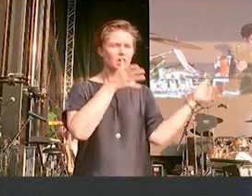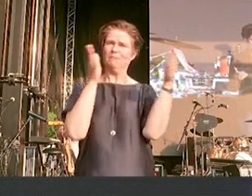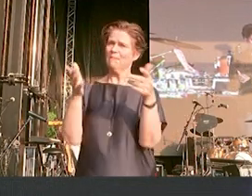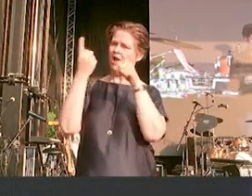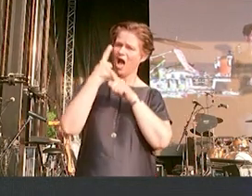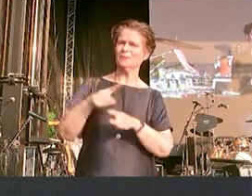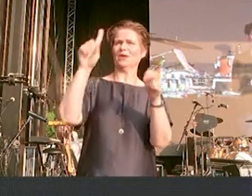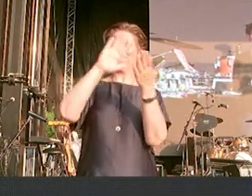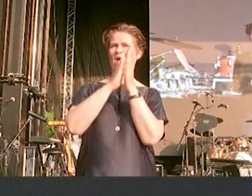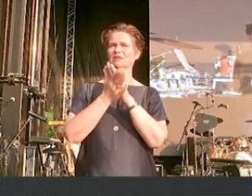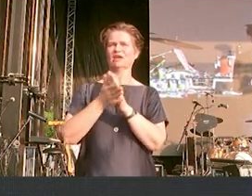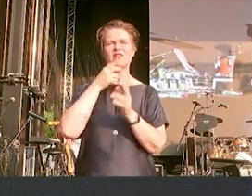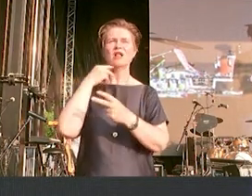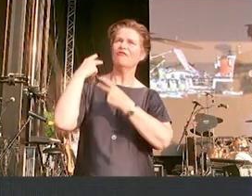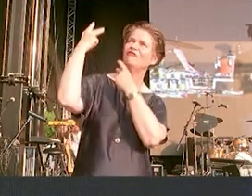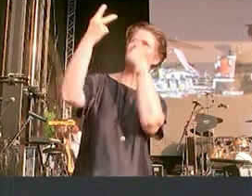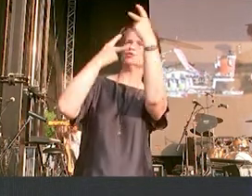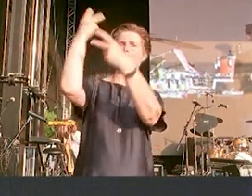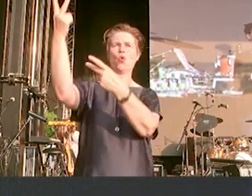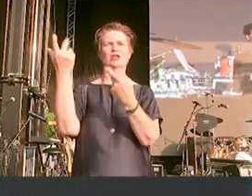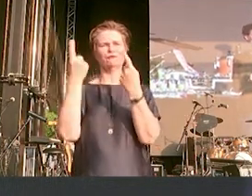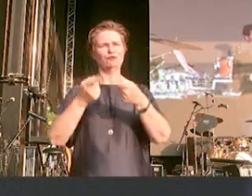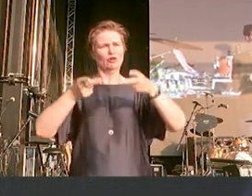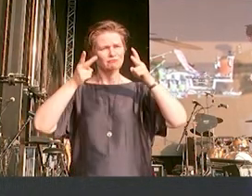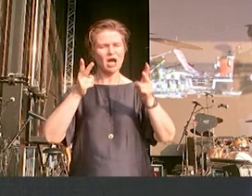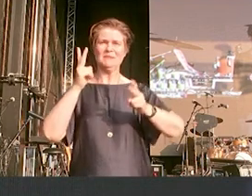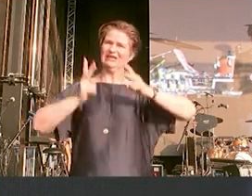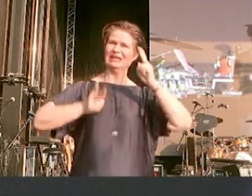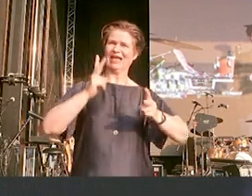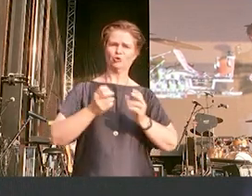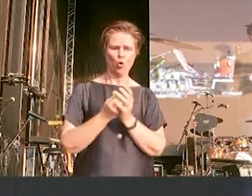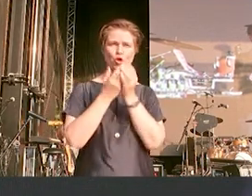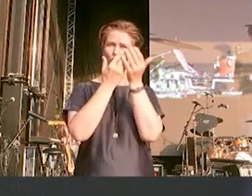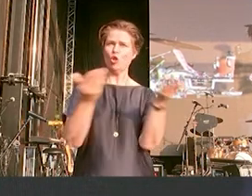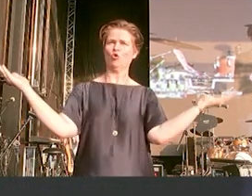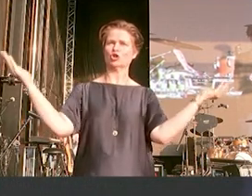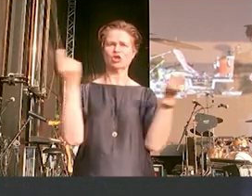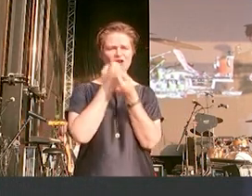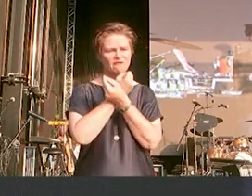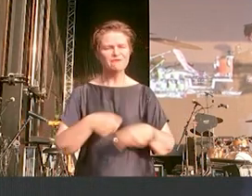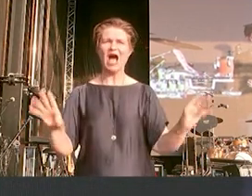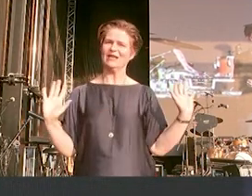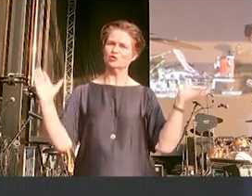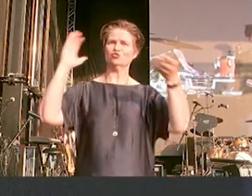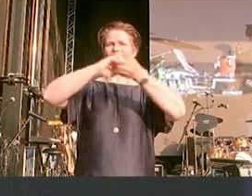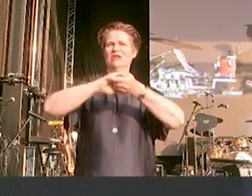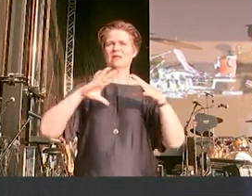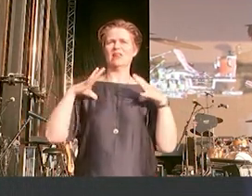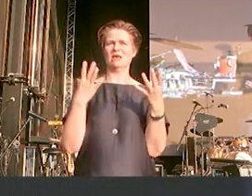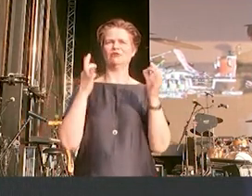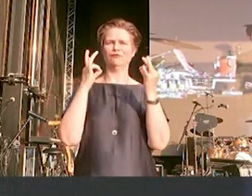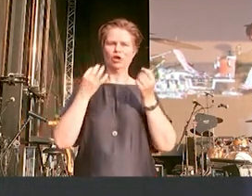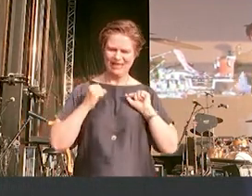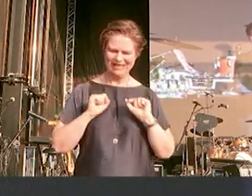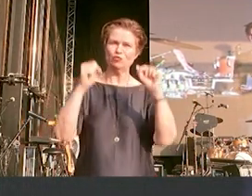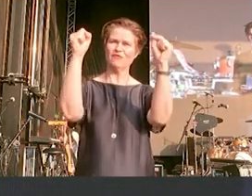wieder Visionen entwickeln für ein gerechteres, ökologischeres, freies Miteinander, für eine